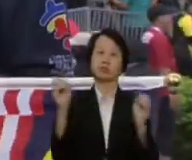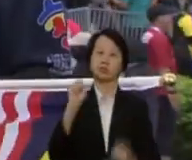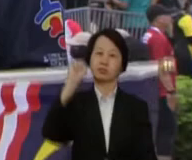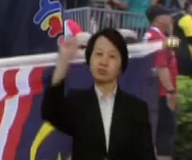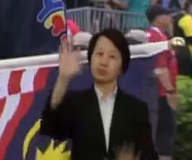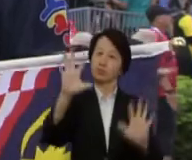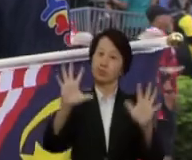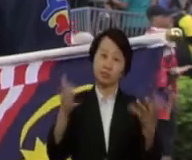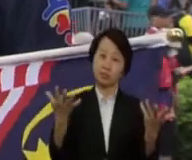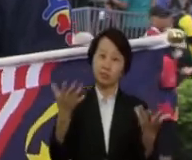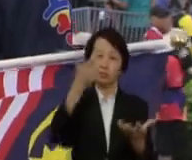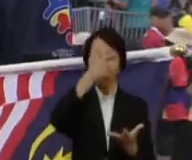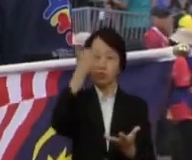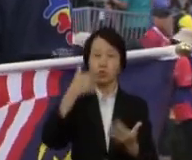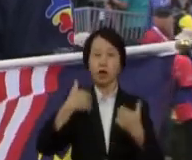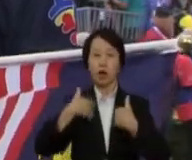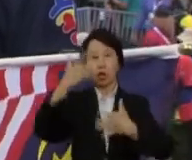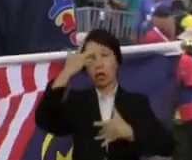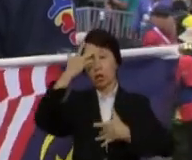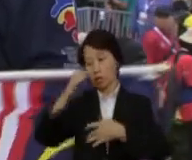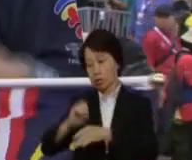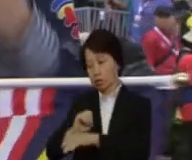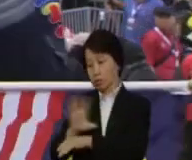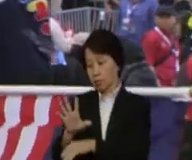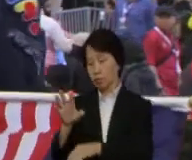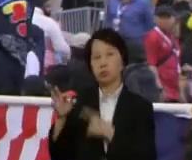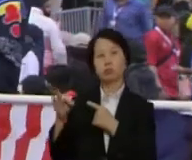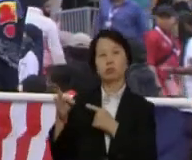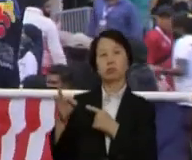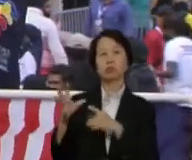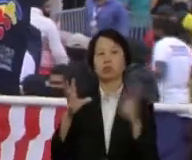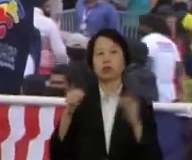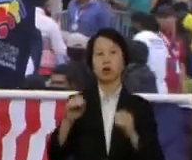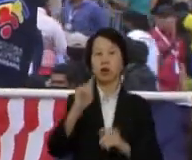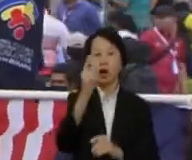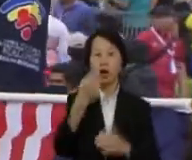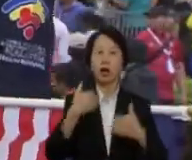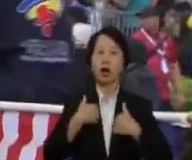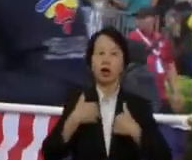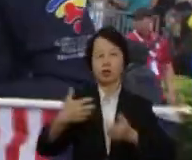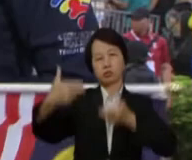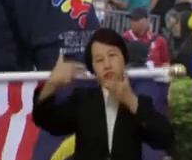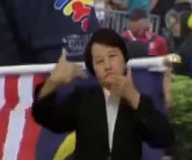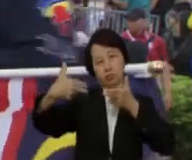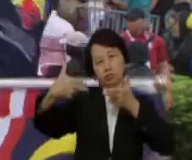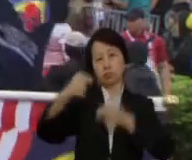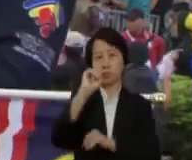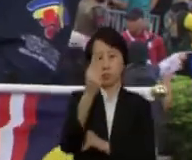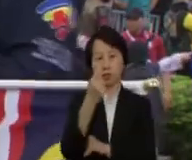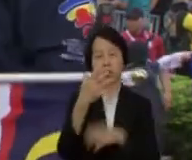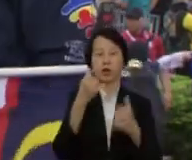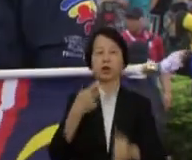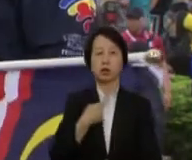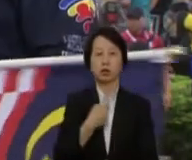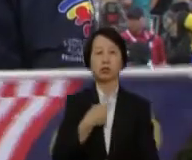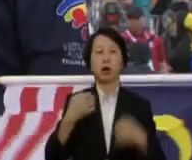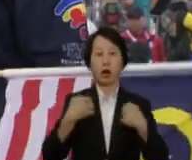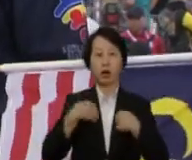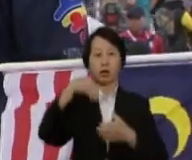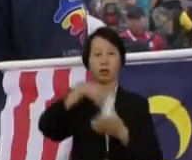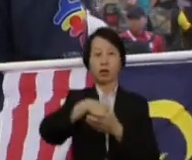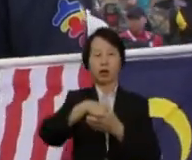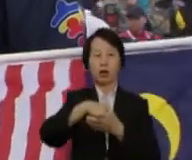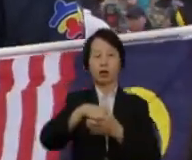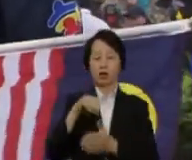sambutan ini disebabkan oleh wabak COVID-19 dan diadakan hanya secara maya sahaja dan kami juga berada di dalam